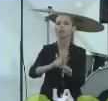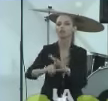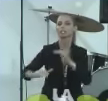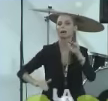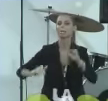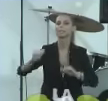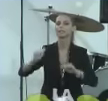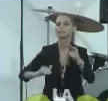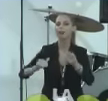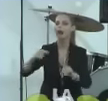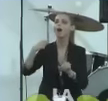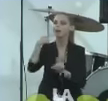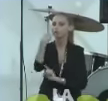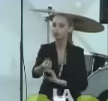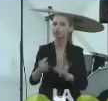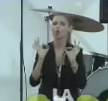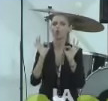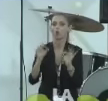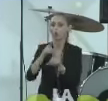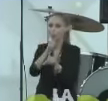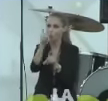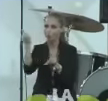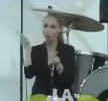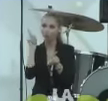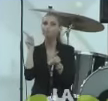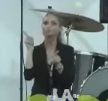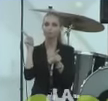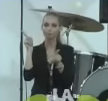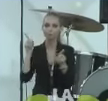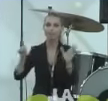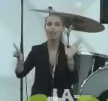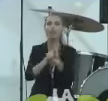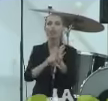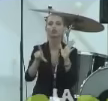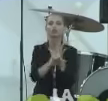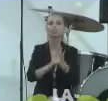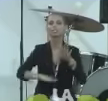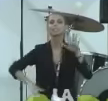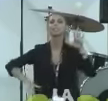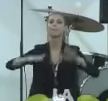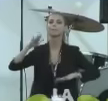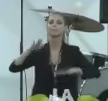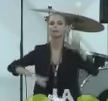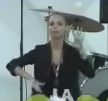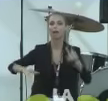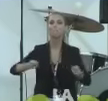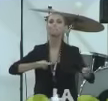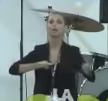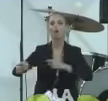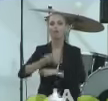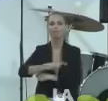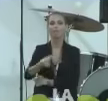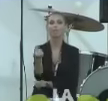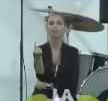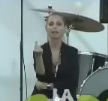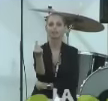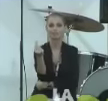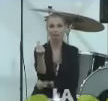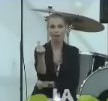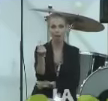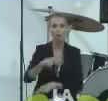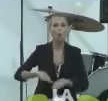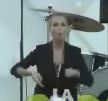hanno dichiarato loro nei provvedimenti, e sarà la legge di stabilità, la manovra finanziaria tra le